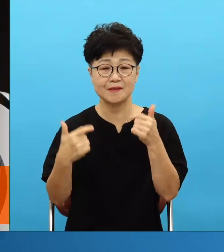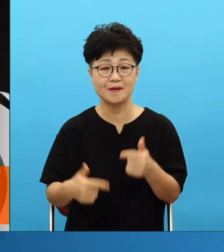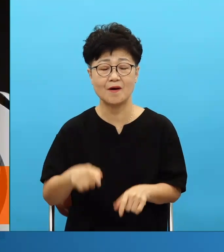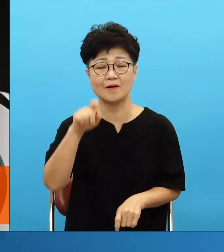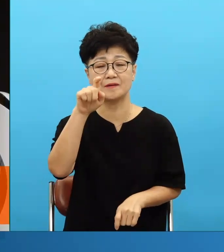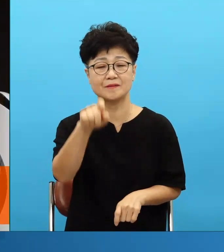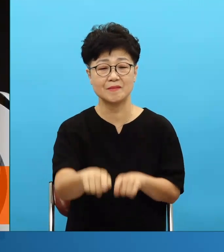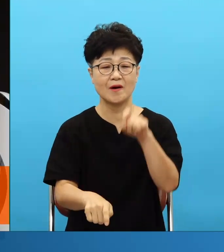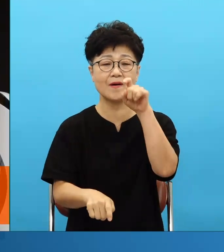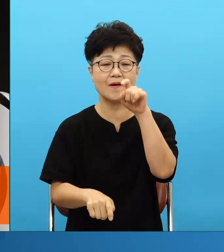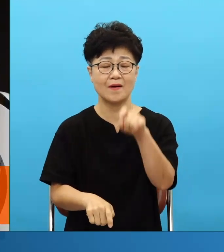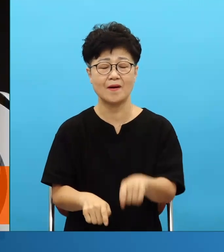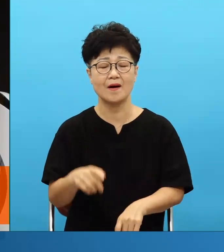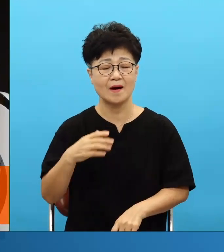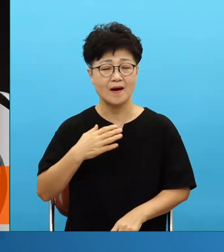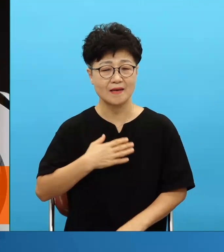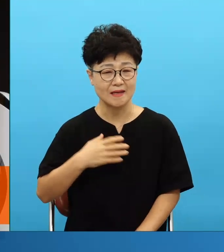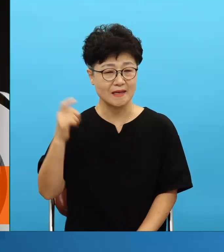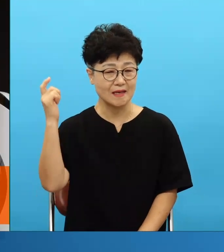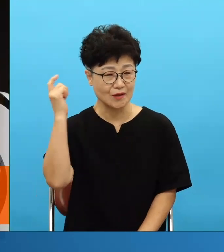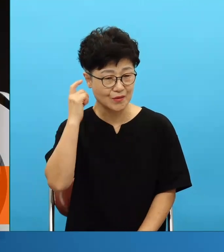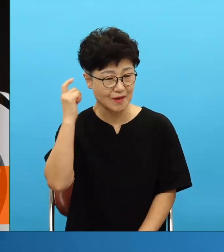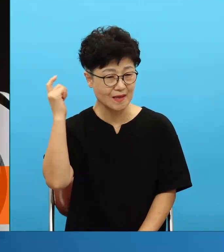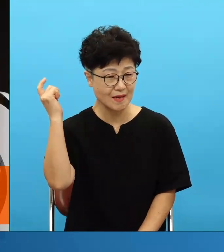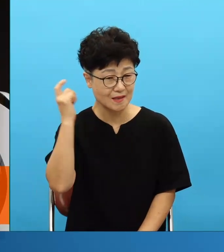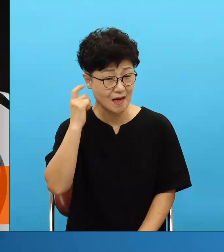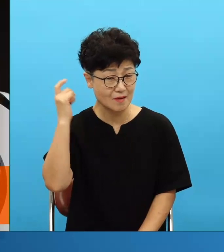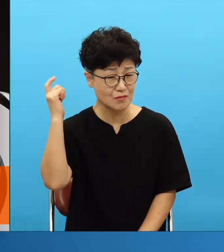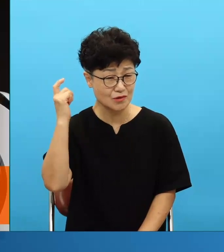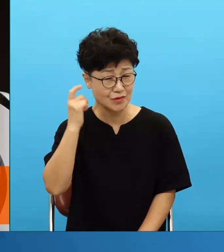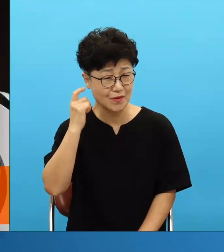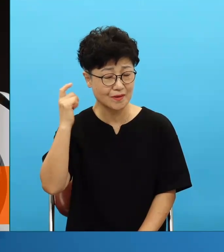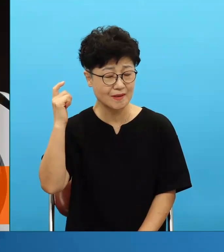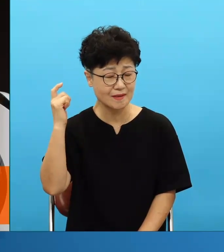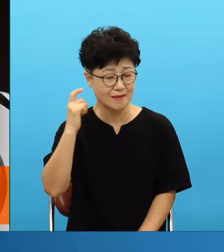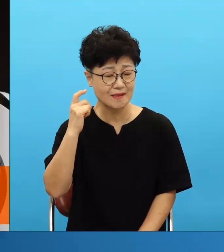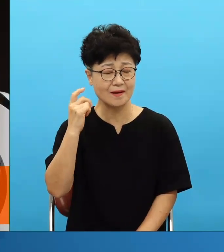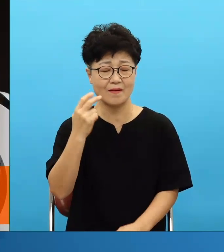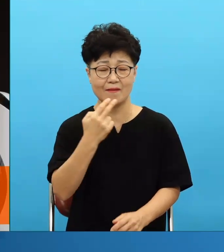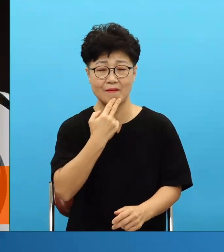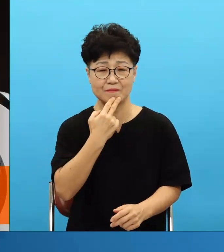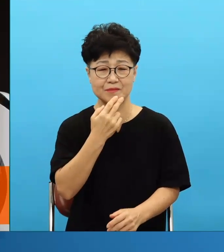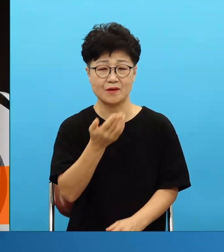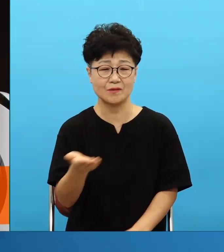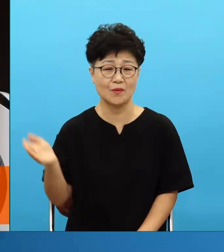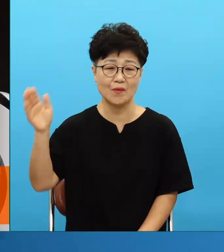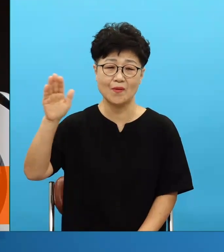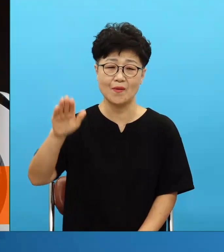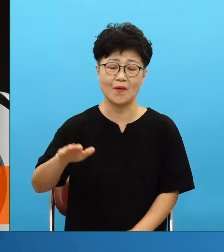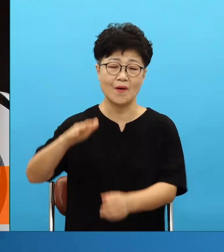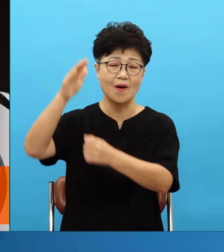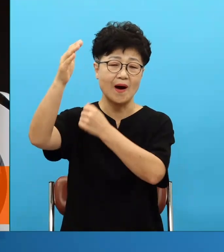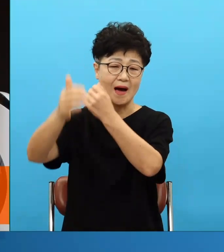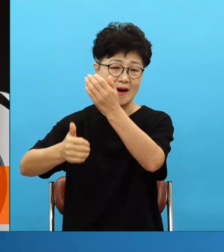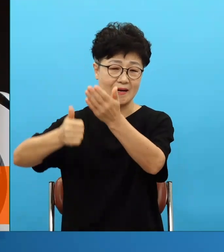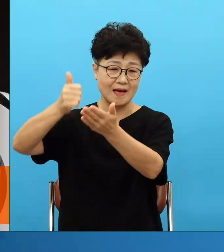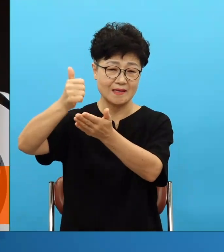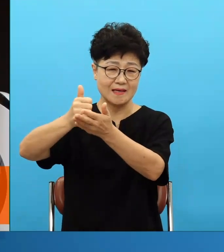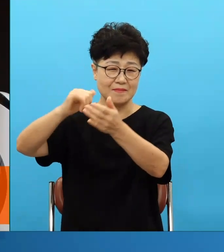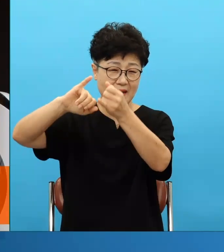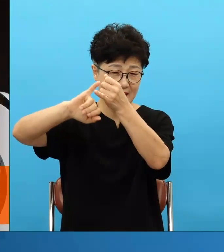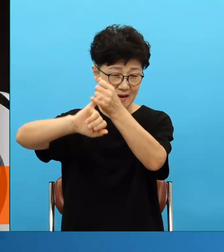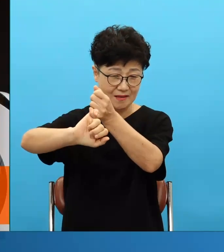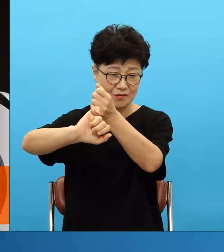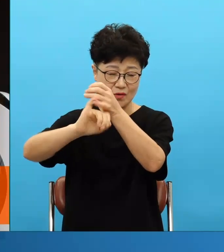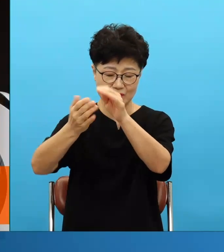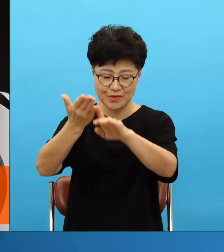늘 걸으며 이 귀에 아무 소리 아니 들려도